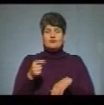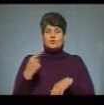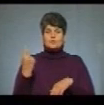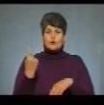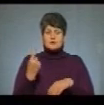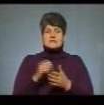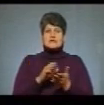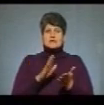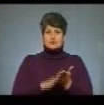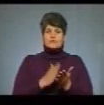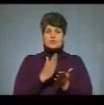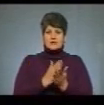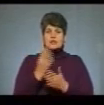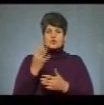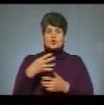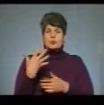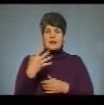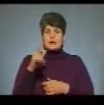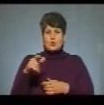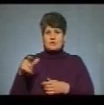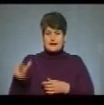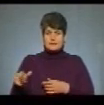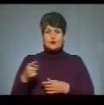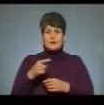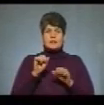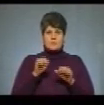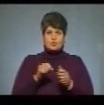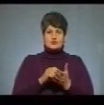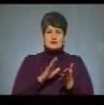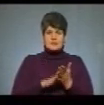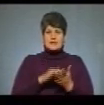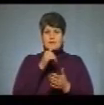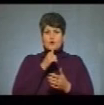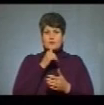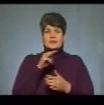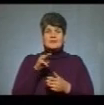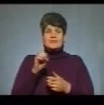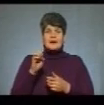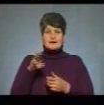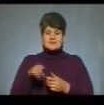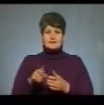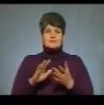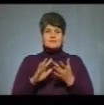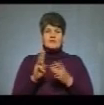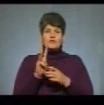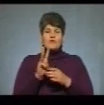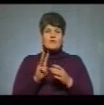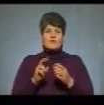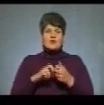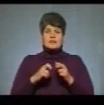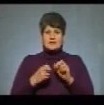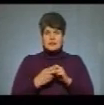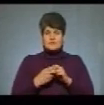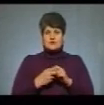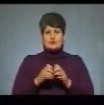ЗНО зареєструвалось 45 людей. Тернополяни можуть зареєструватися на пробний тест на сайті Івано-Франківського регіонального центру